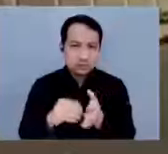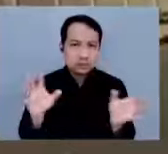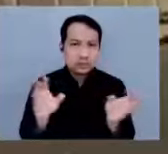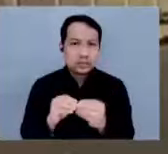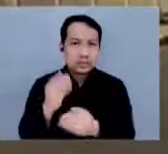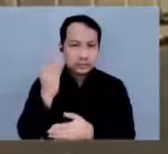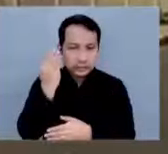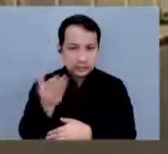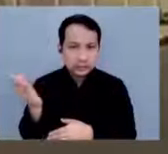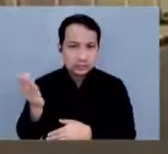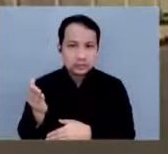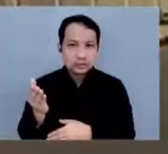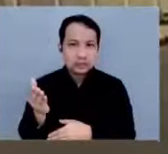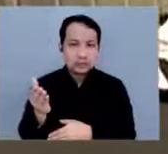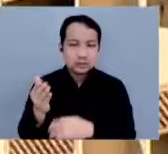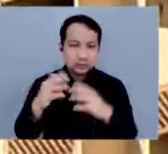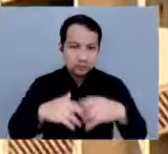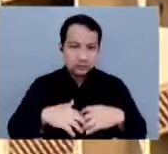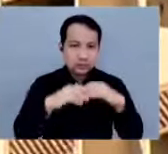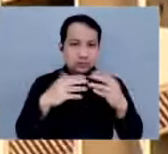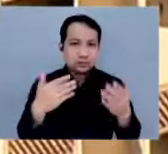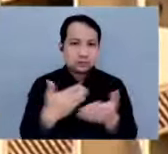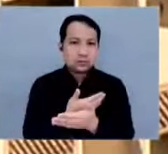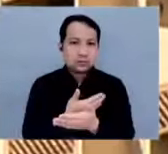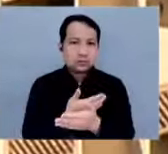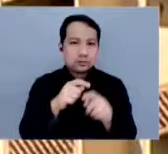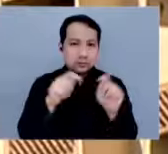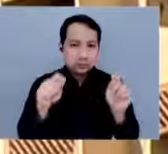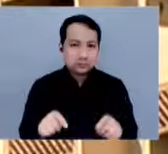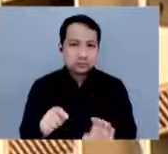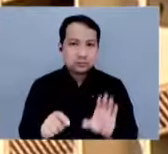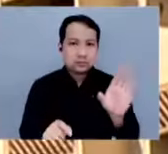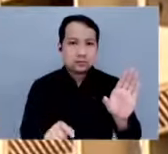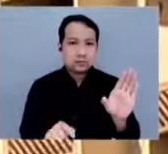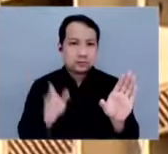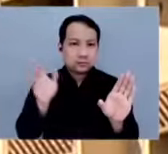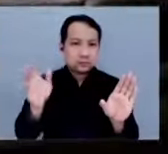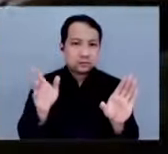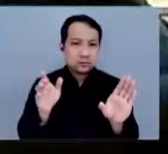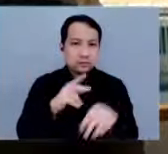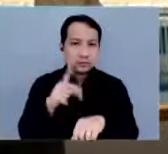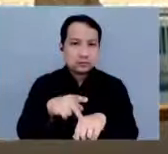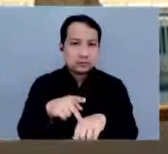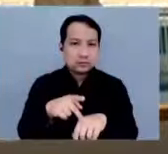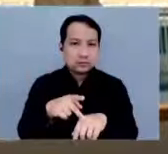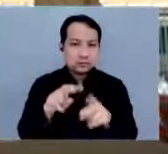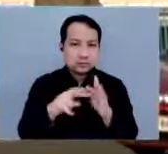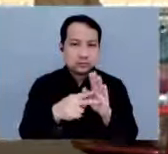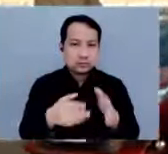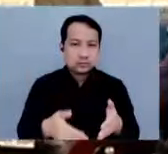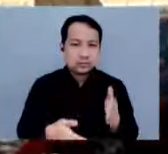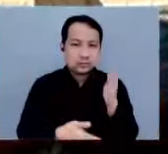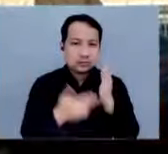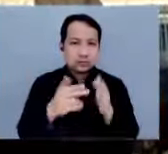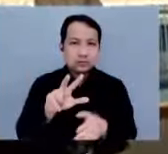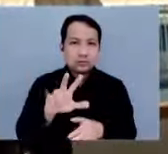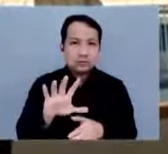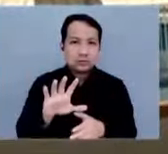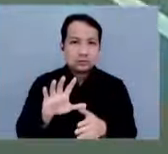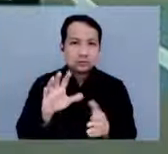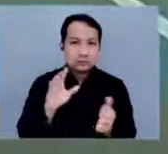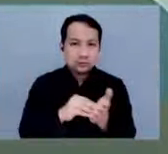Kapag naitayo na ang pinaplanong bagong terminal sa lokasyon ng abandonadong Philippine Village Hotel, 35 million daw ang target capacity